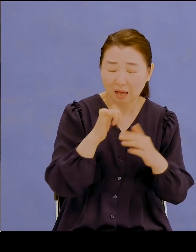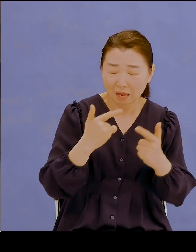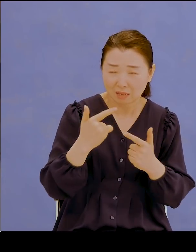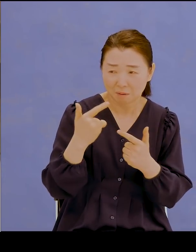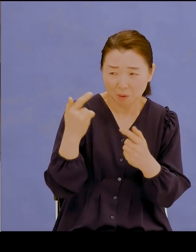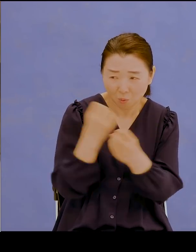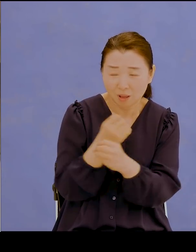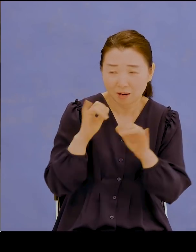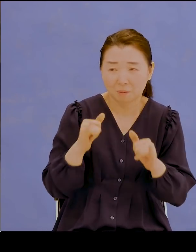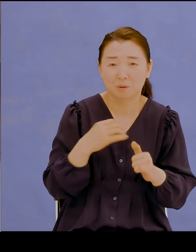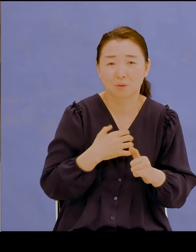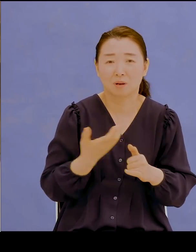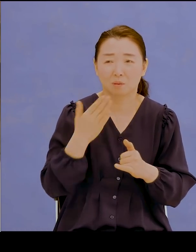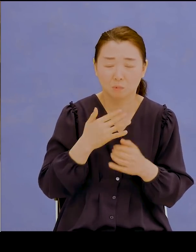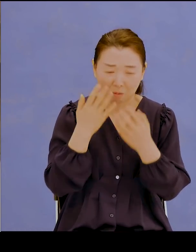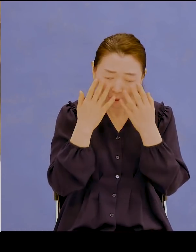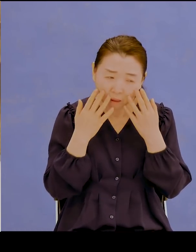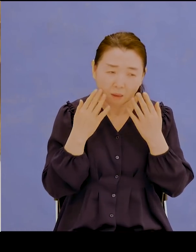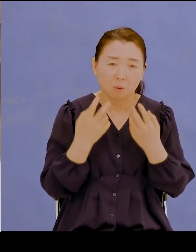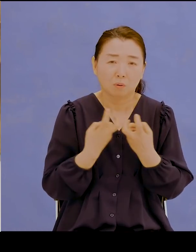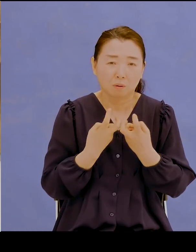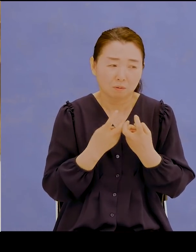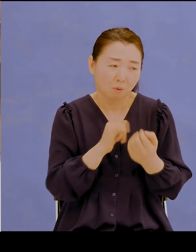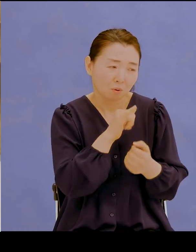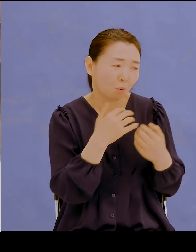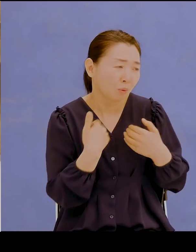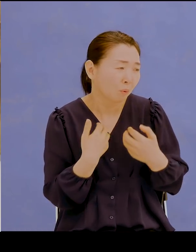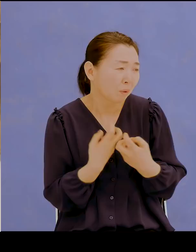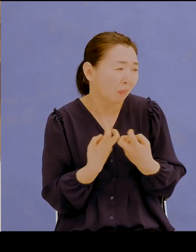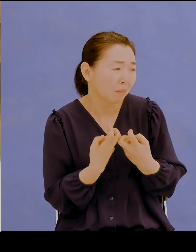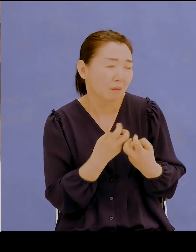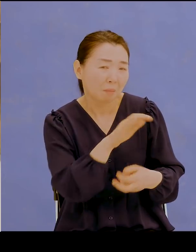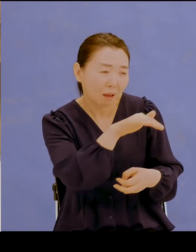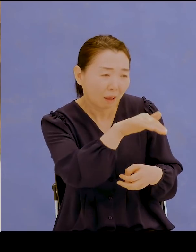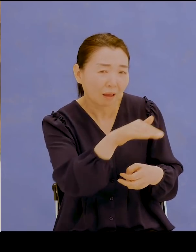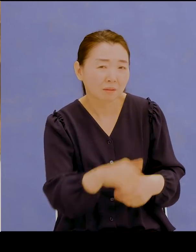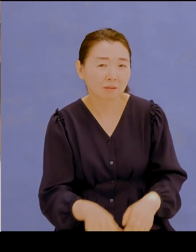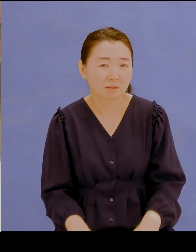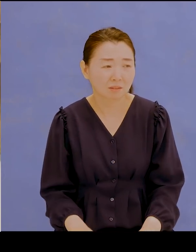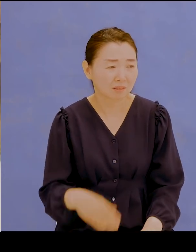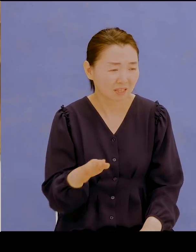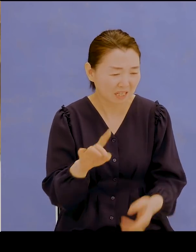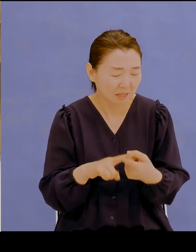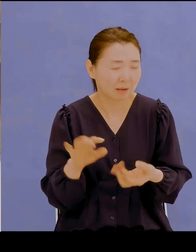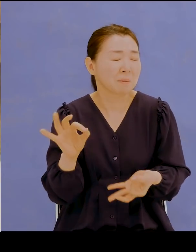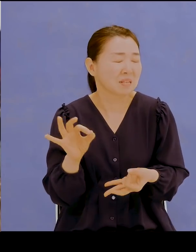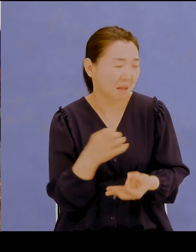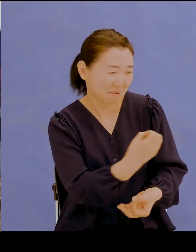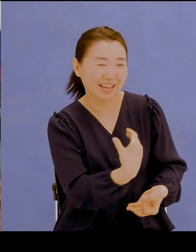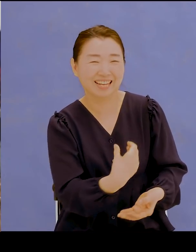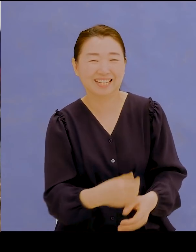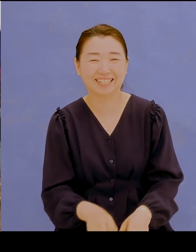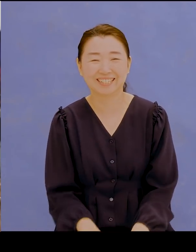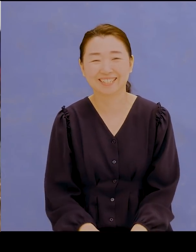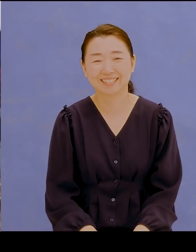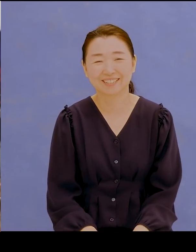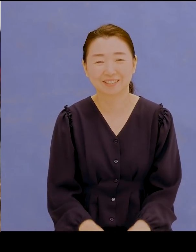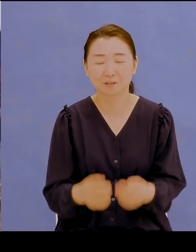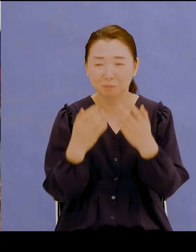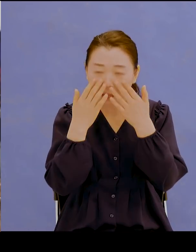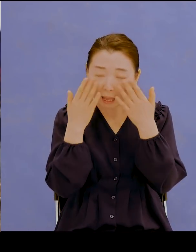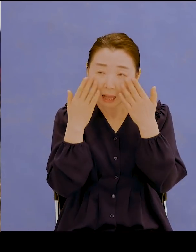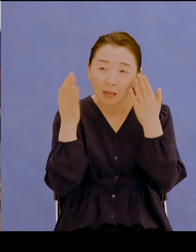막 꺼있고 할 때도 우리 언니한테 나 왜 이러냐 어떡하냐 이거 어떡하냐 왜 이러냐 막 우리 언니한테 가만히 있어 막 그러면서 막